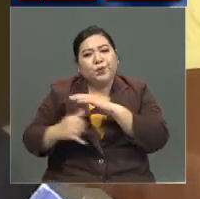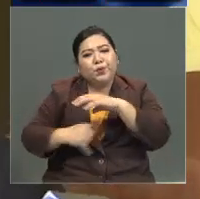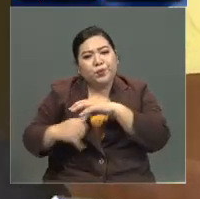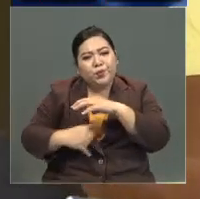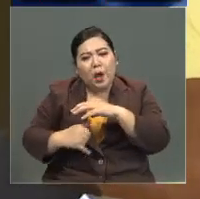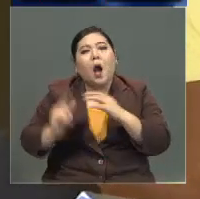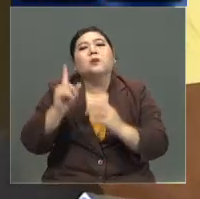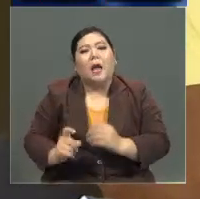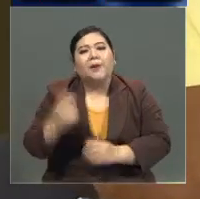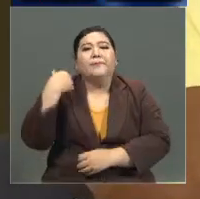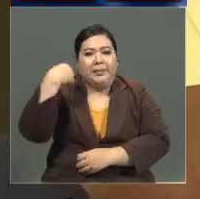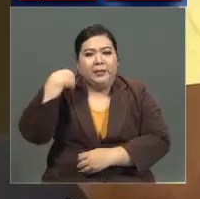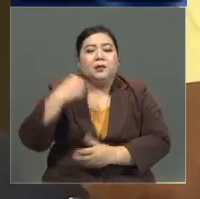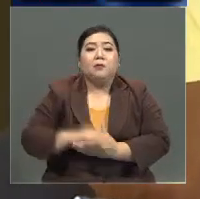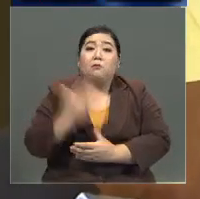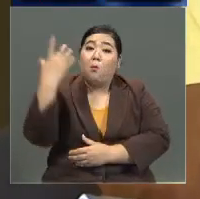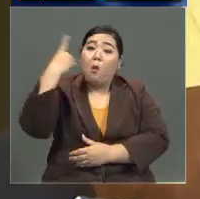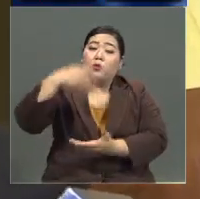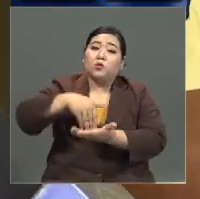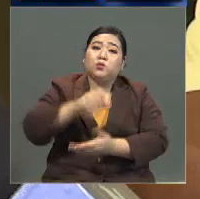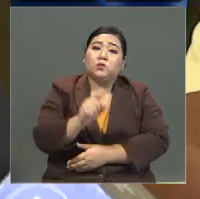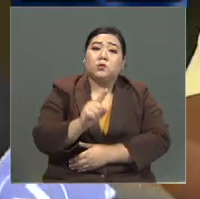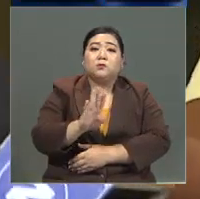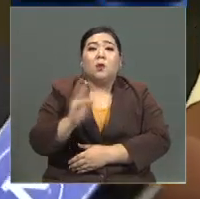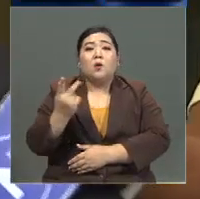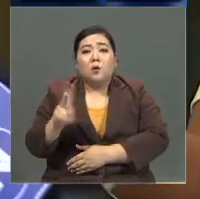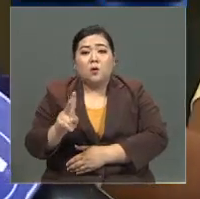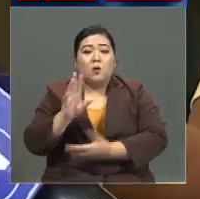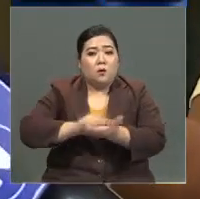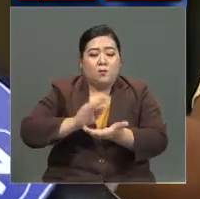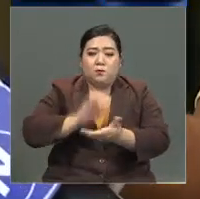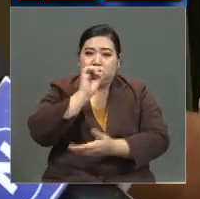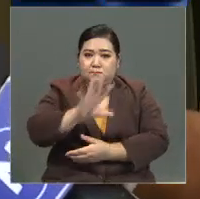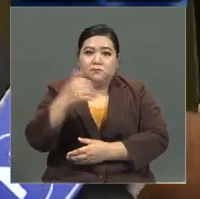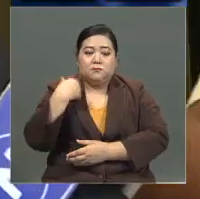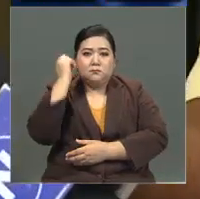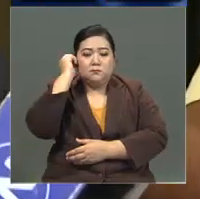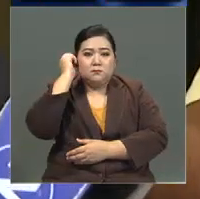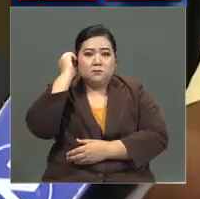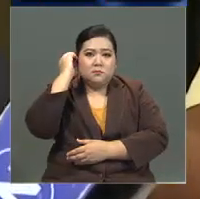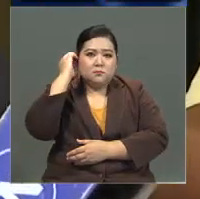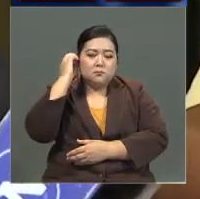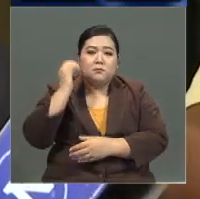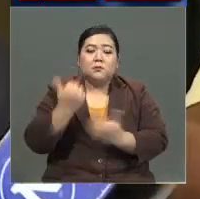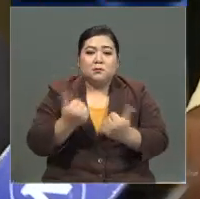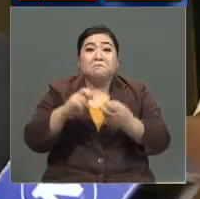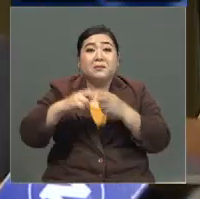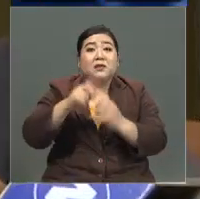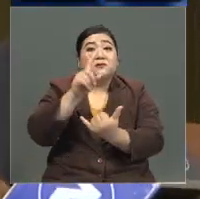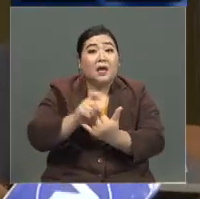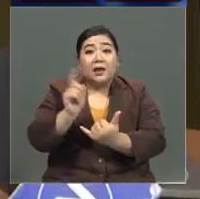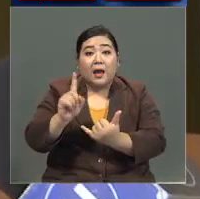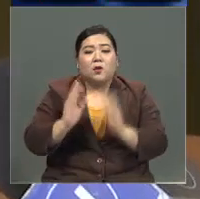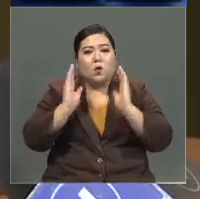ซึ่งจริงๆเมื่อวานนี้เนี่ยทางสบคเองก็มีการเปิดเผยข้อมูลแล้วก็ยืนยันนะคะว่าการเสียชีวิตเนี่ยเนื่องจากว่าบุคค